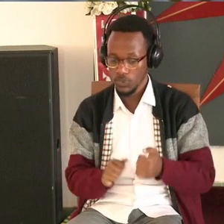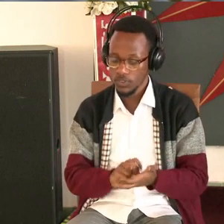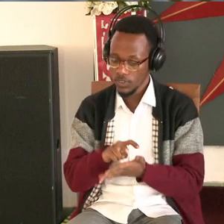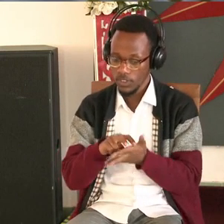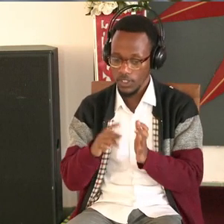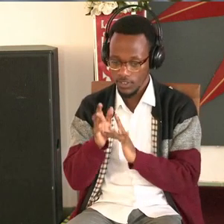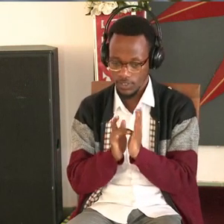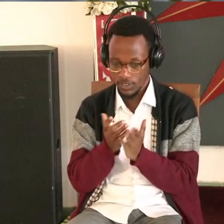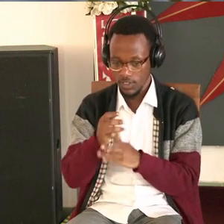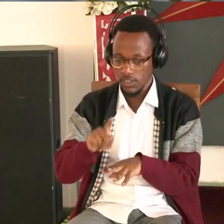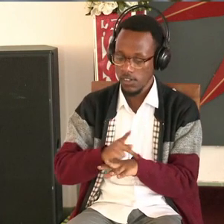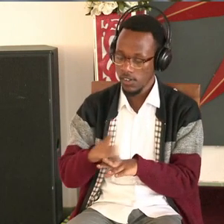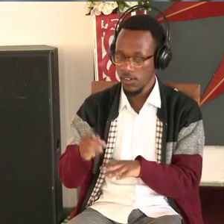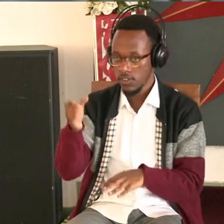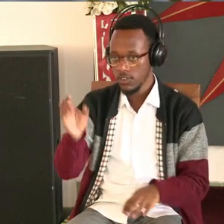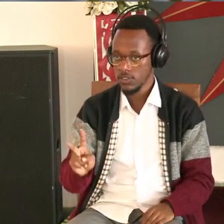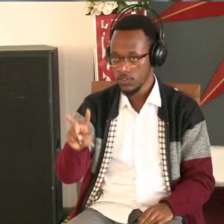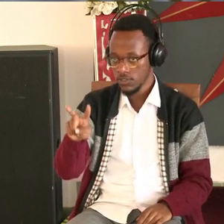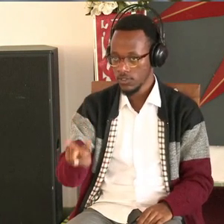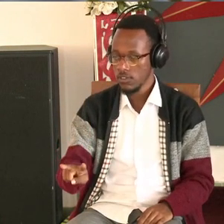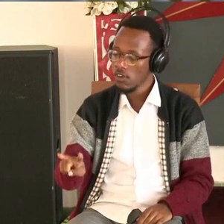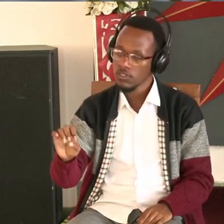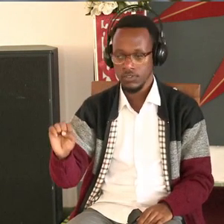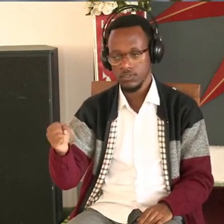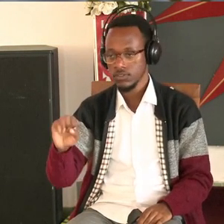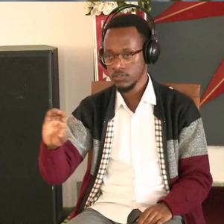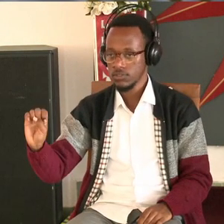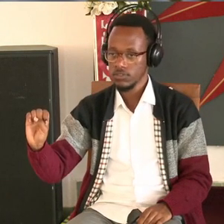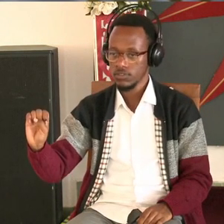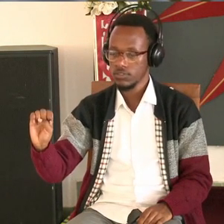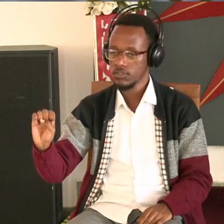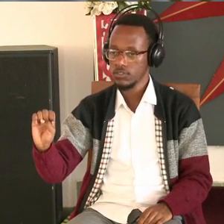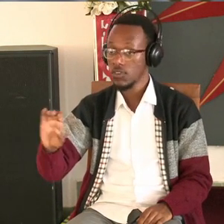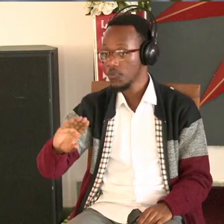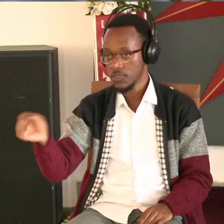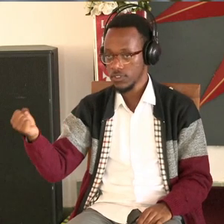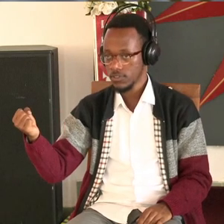muri Zaburi n'ubundi 25 noneho umurongo wa 10